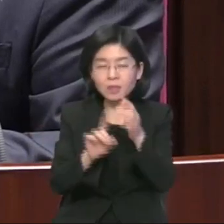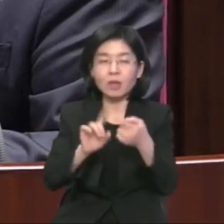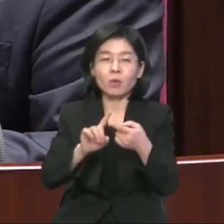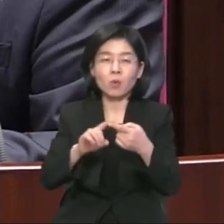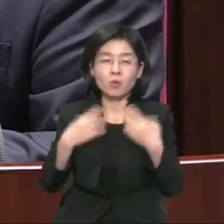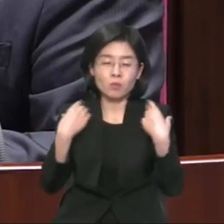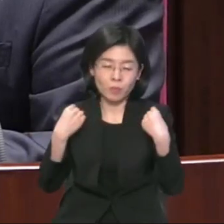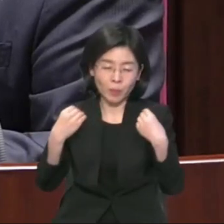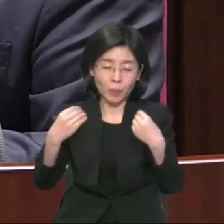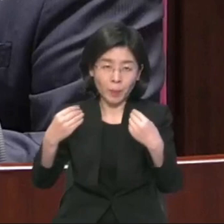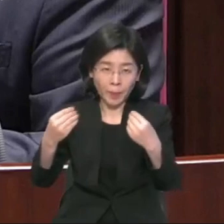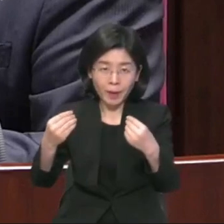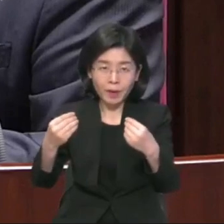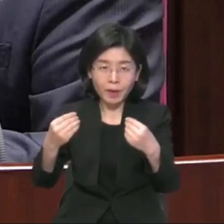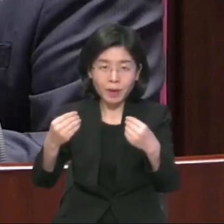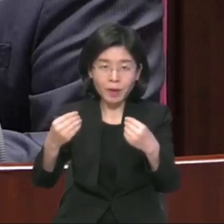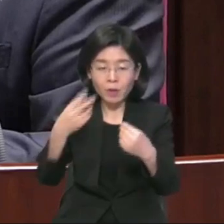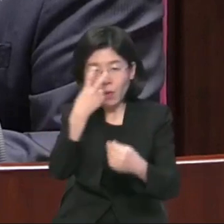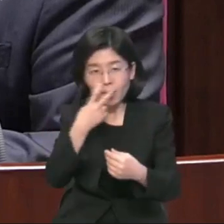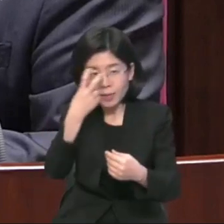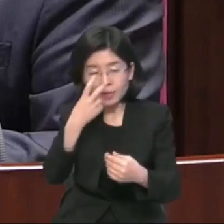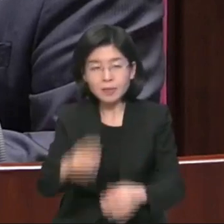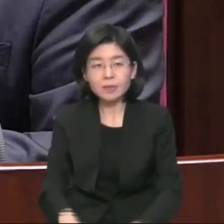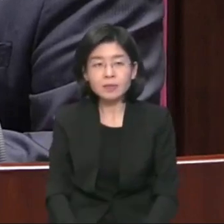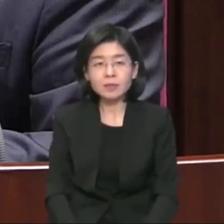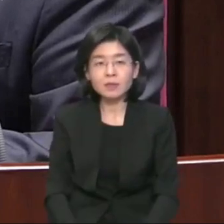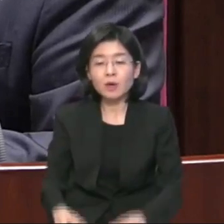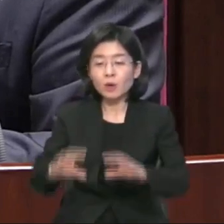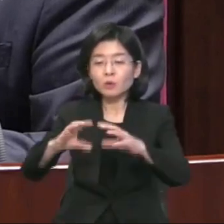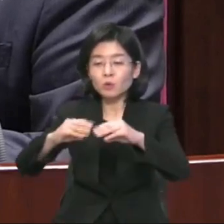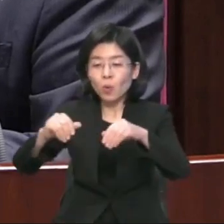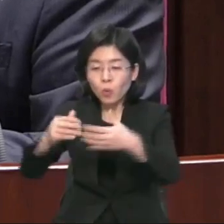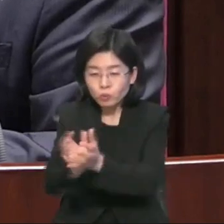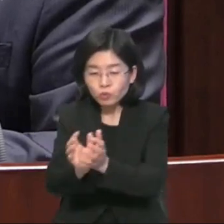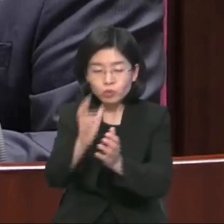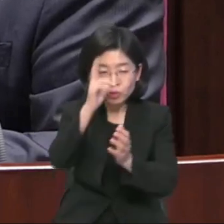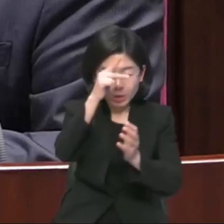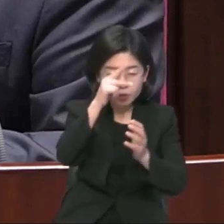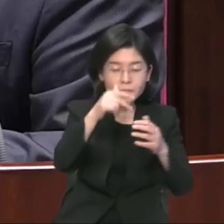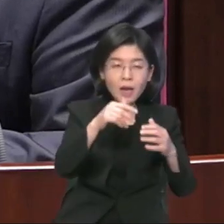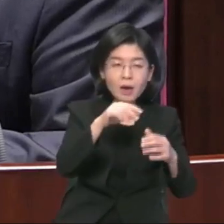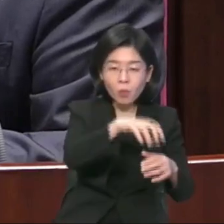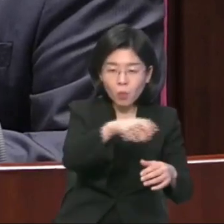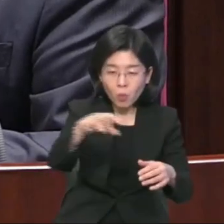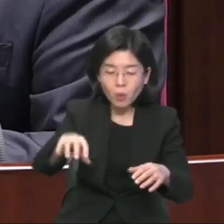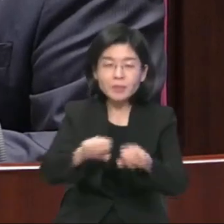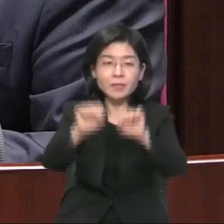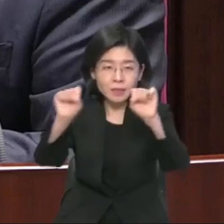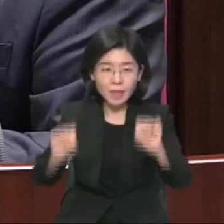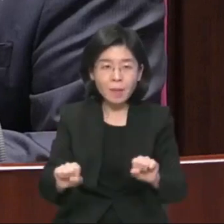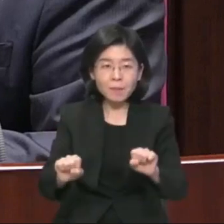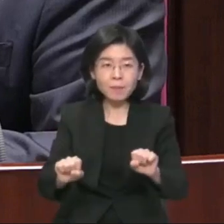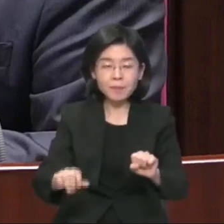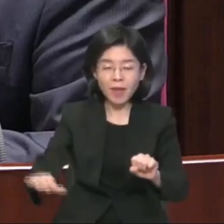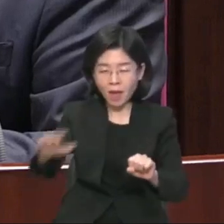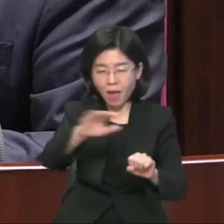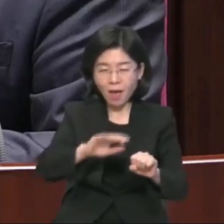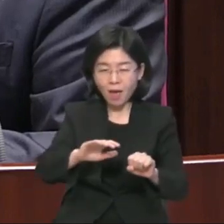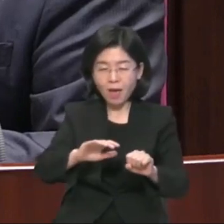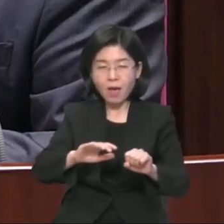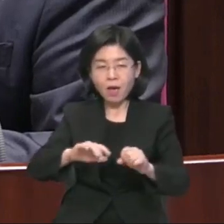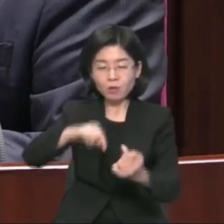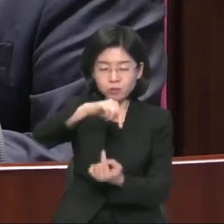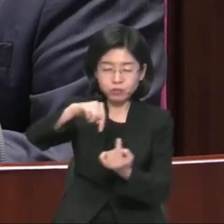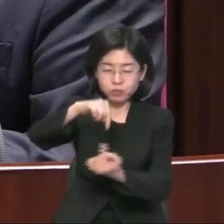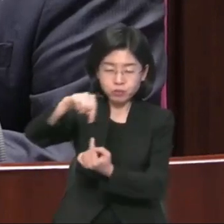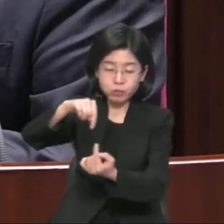갖췄고 기존에 있는 저희 군의 시스템, 경찰의 시스템, 또 국토부의 시스템, 이 시스템은 전부 풀